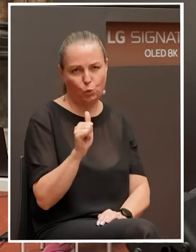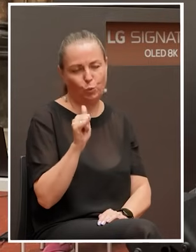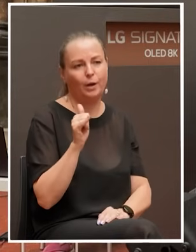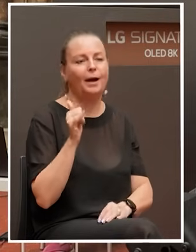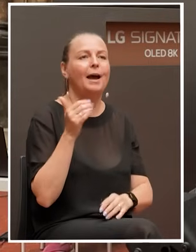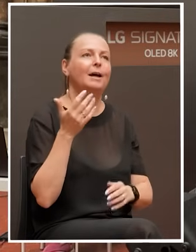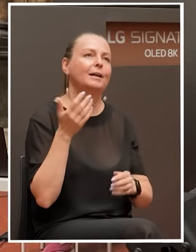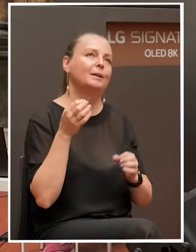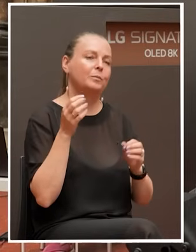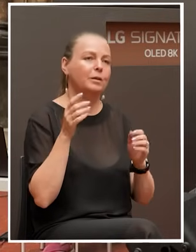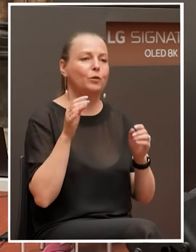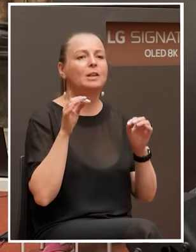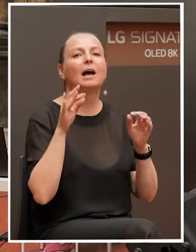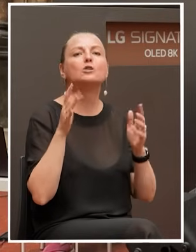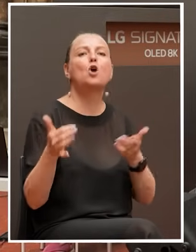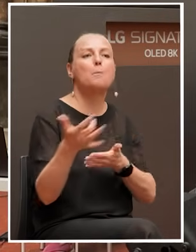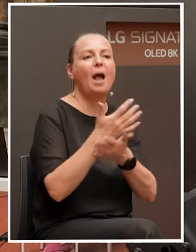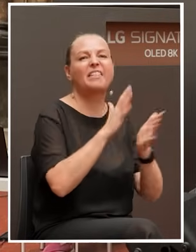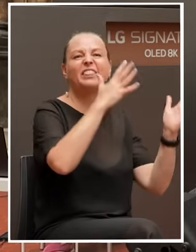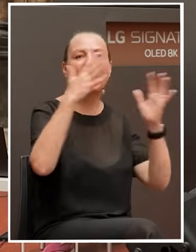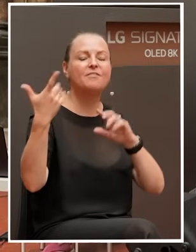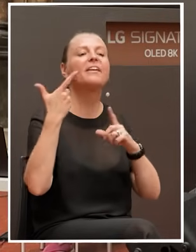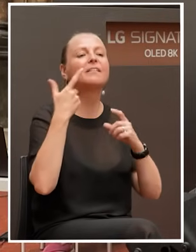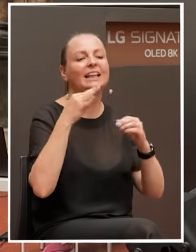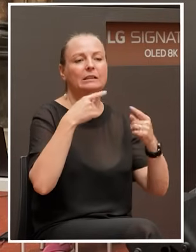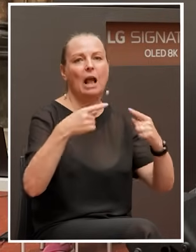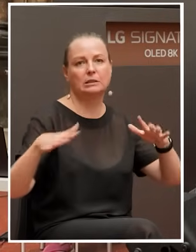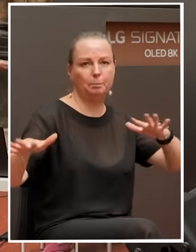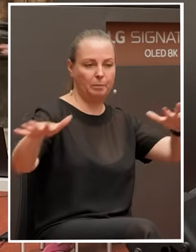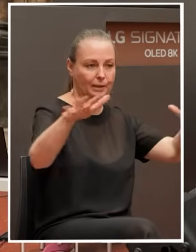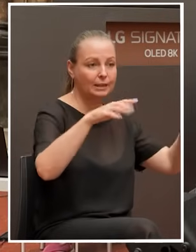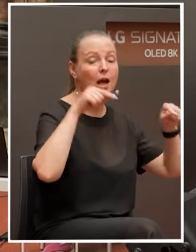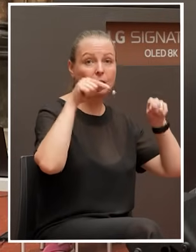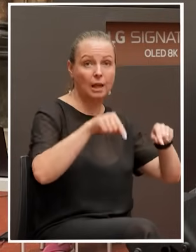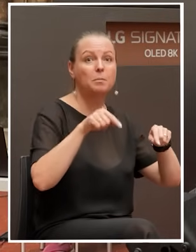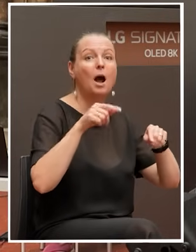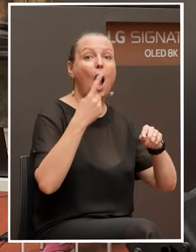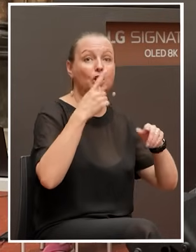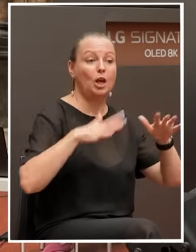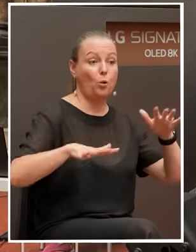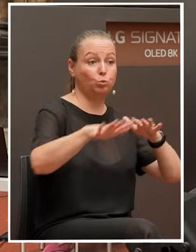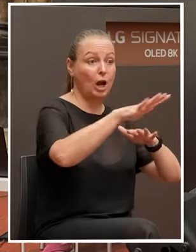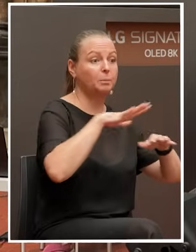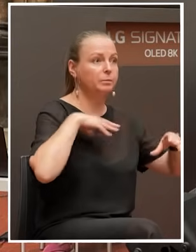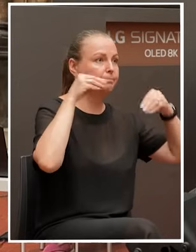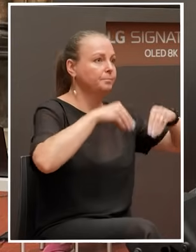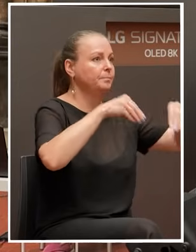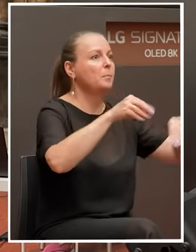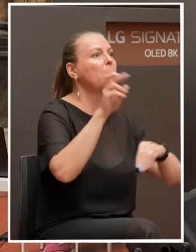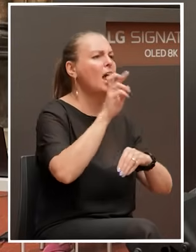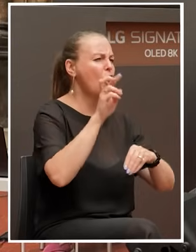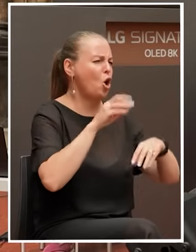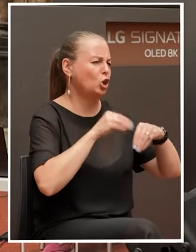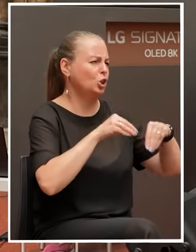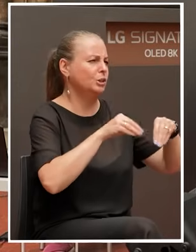собрание деревьев из разных широт, где обширный участок был засажен березами. Вот там была